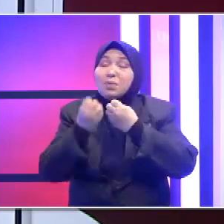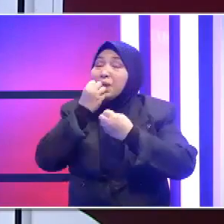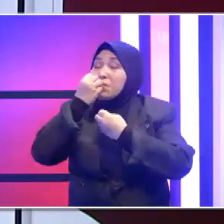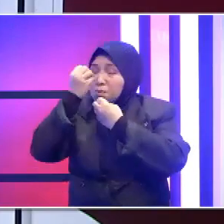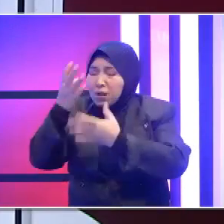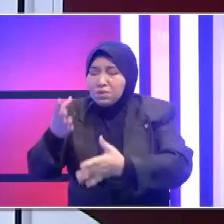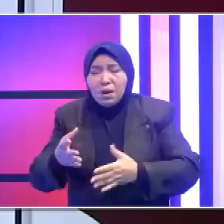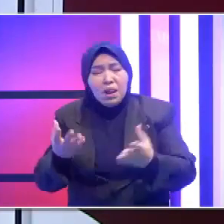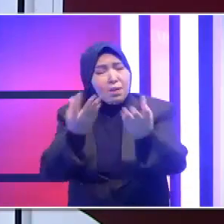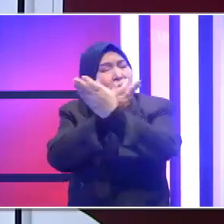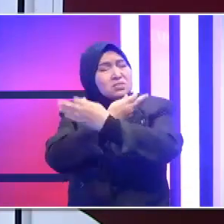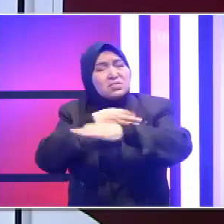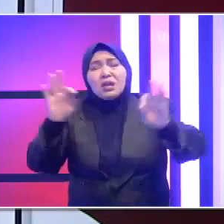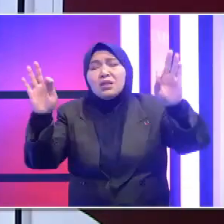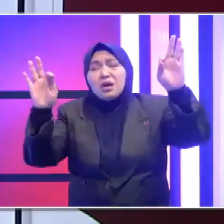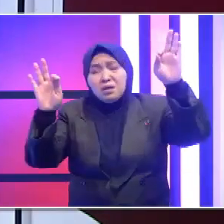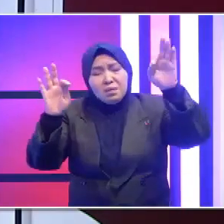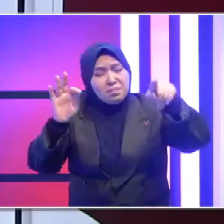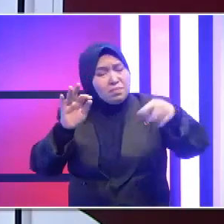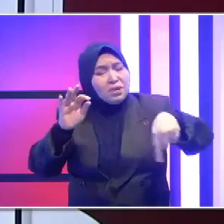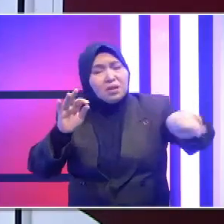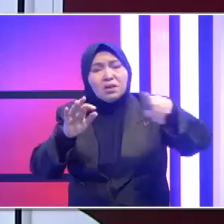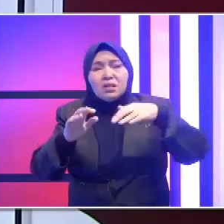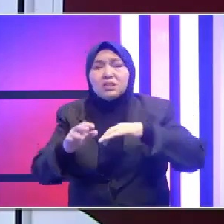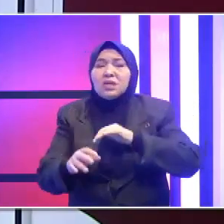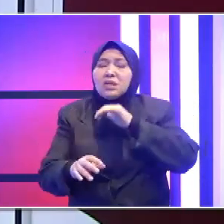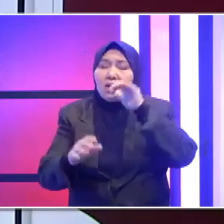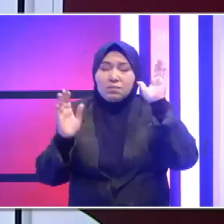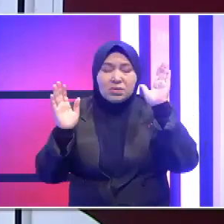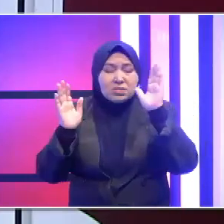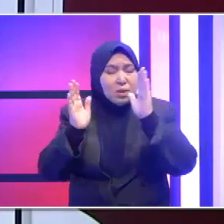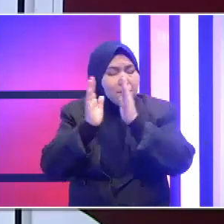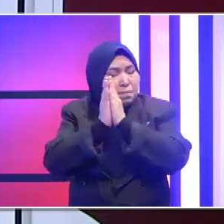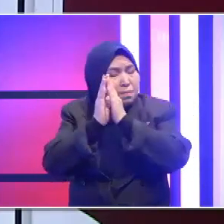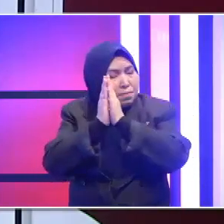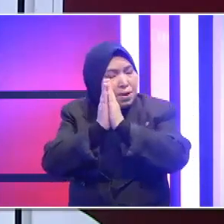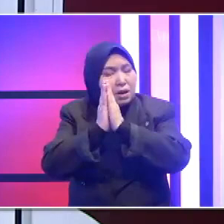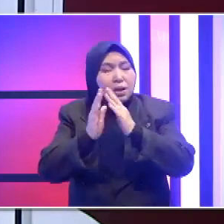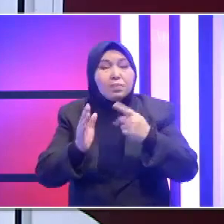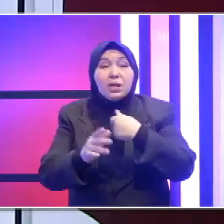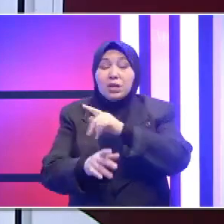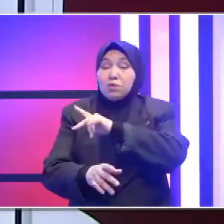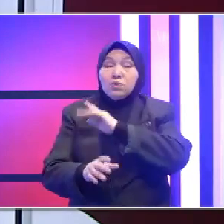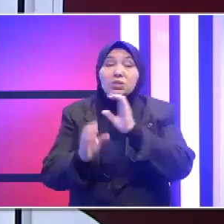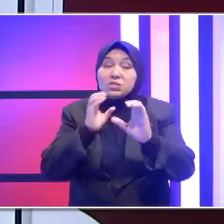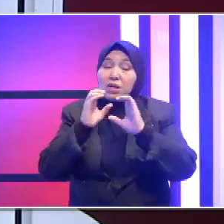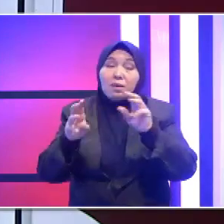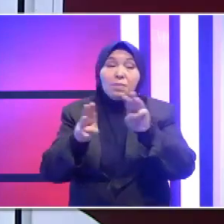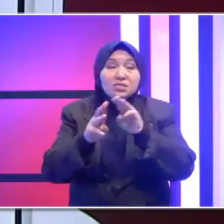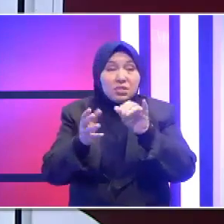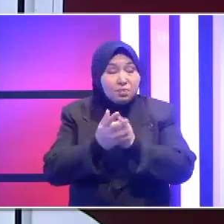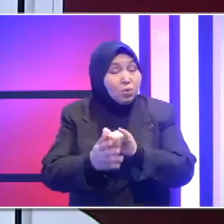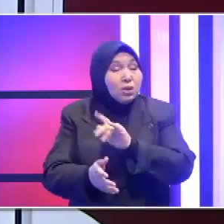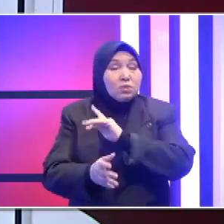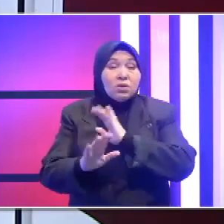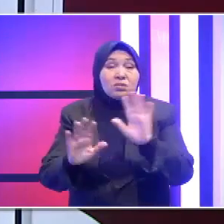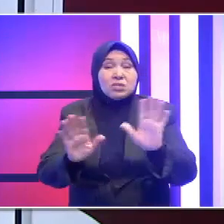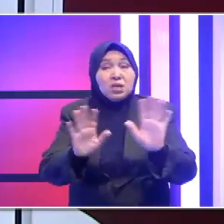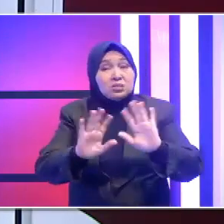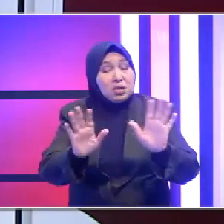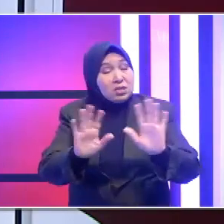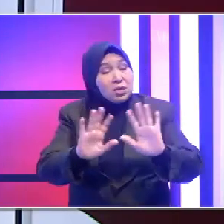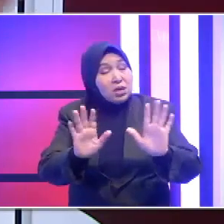lepaskan diri dari pada mereka mereka sekali-kali tidak menyembah kami ketua lkaam itu oleh mengusung ketua yang kerajaannya